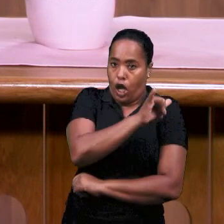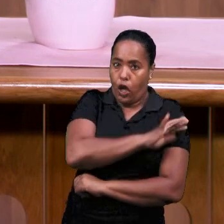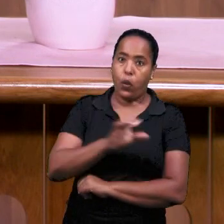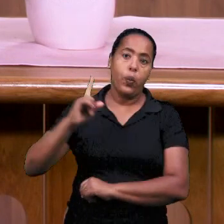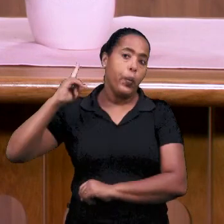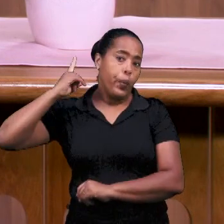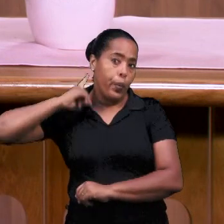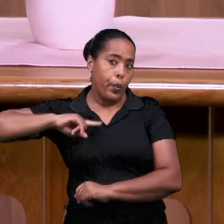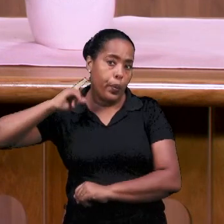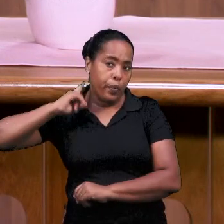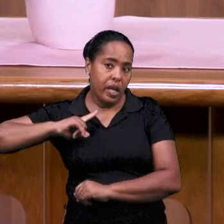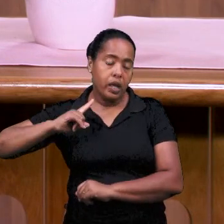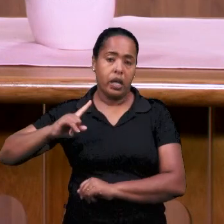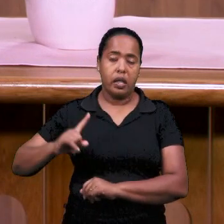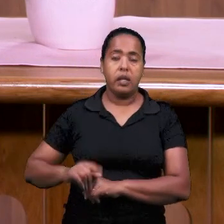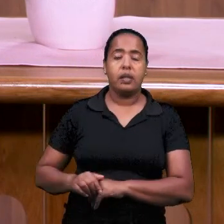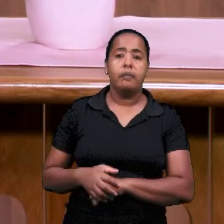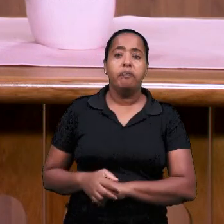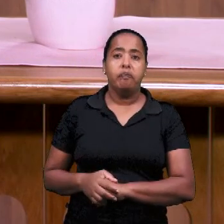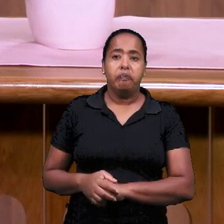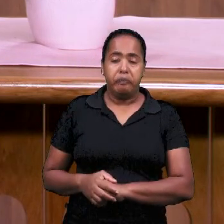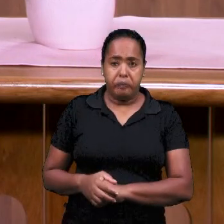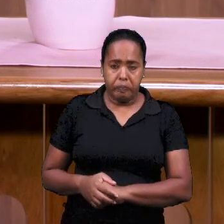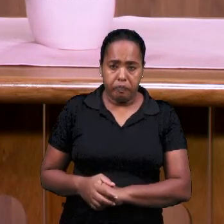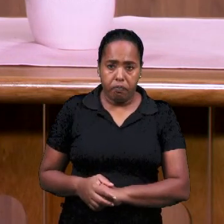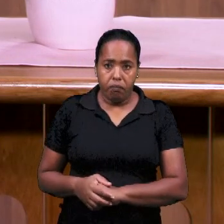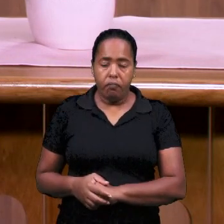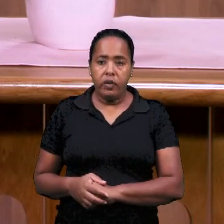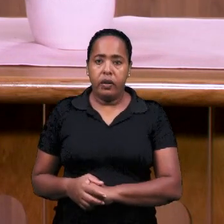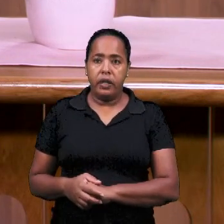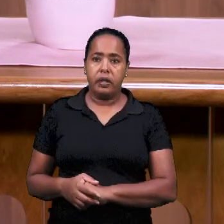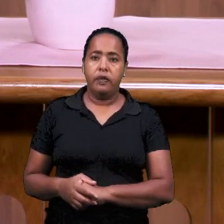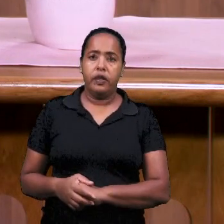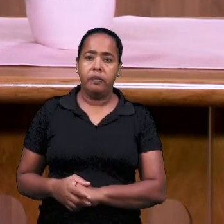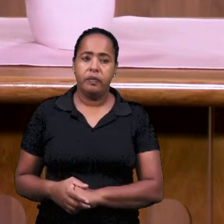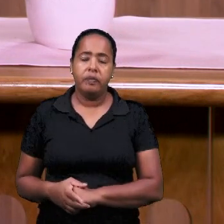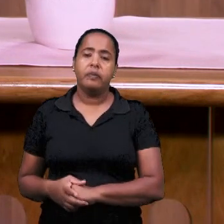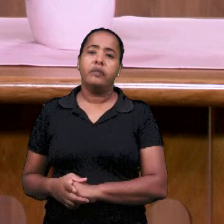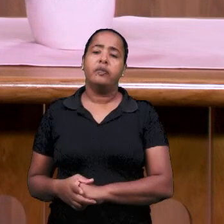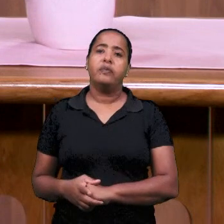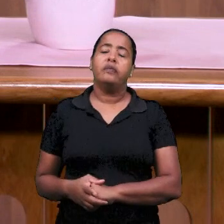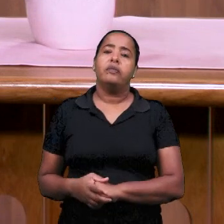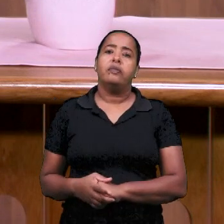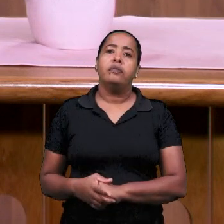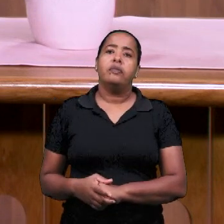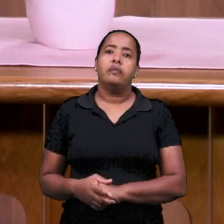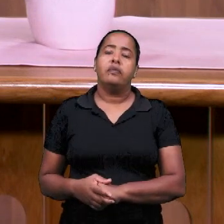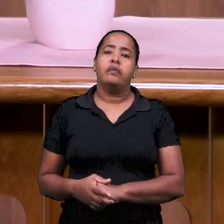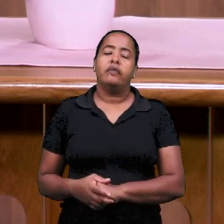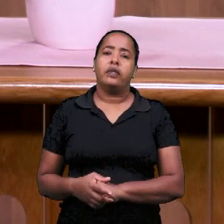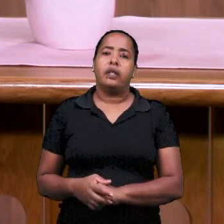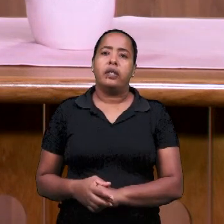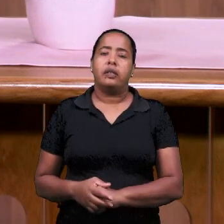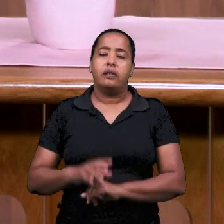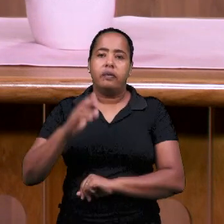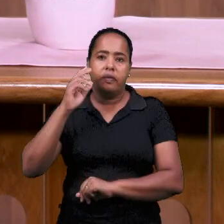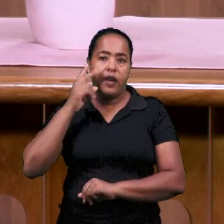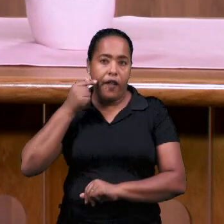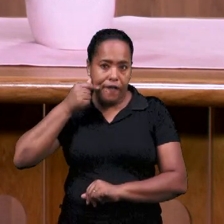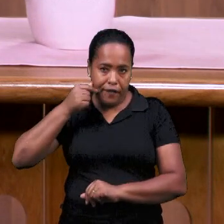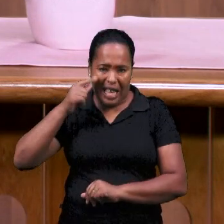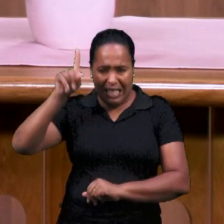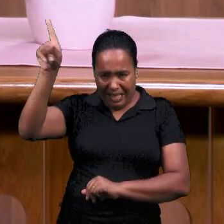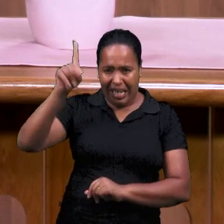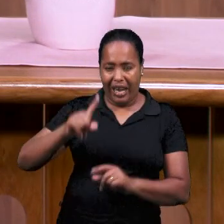Janeiro, Belo Horizonte, dans ces capitales, Recife, Fortaleza, Salvador et Florianópolis, par